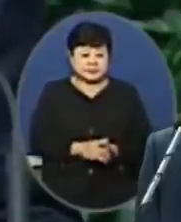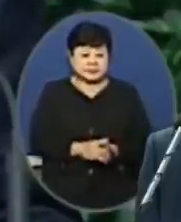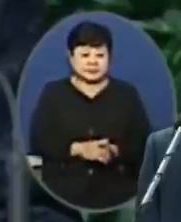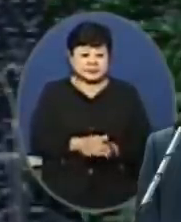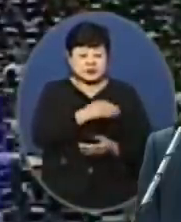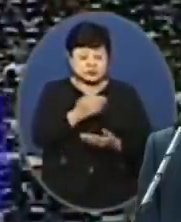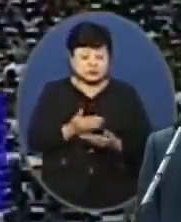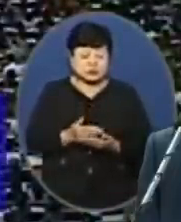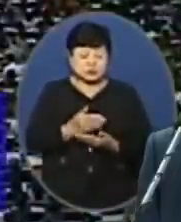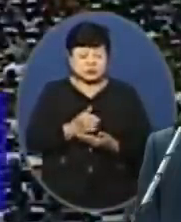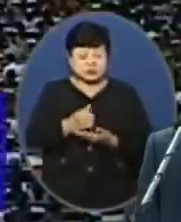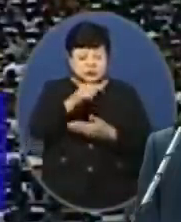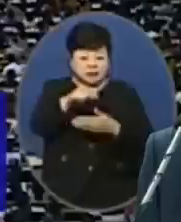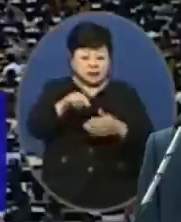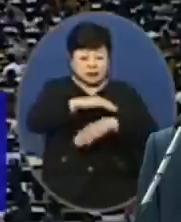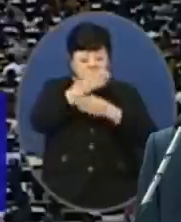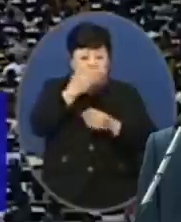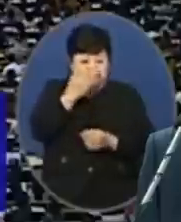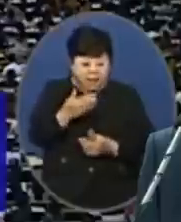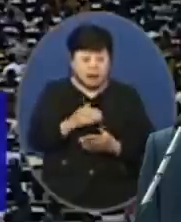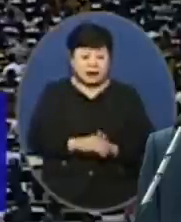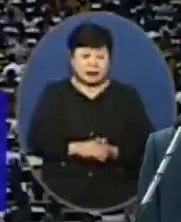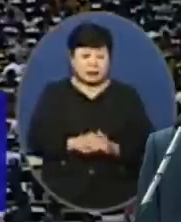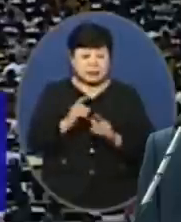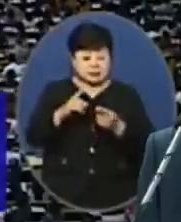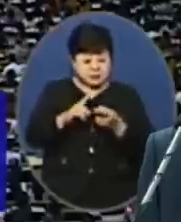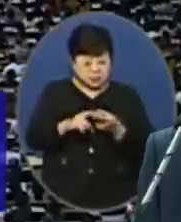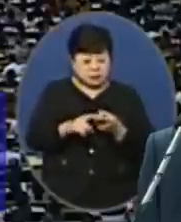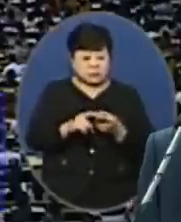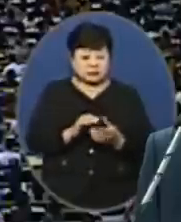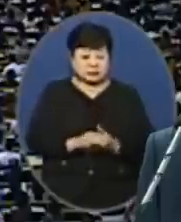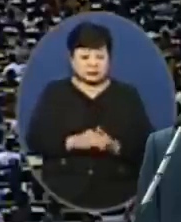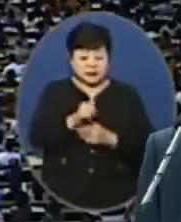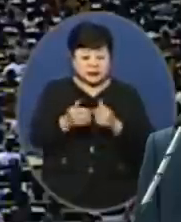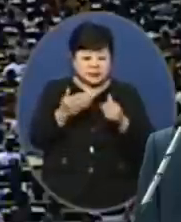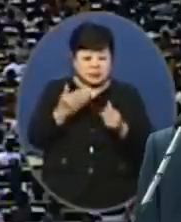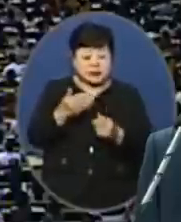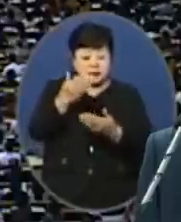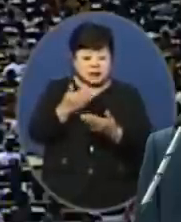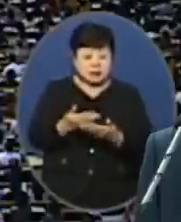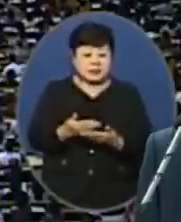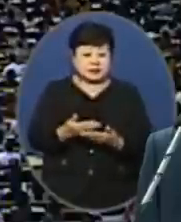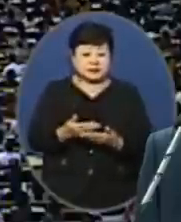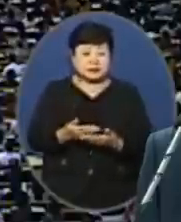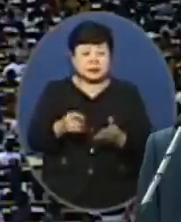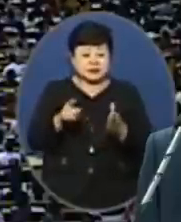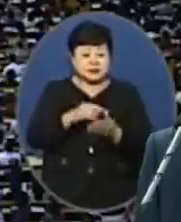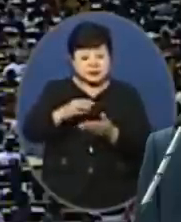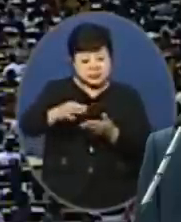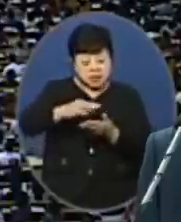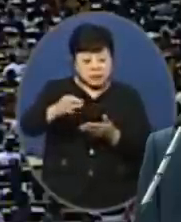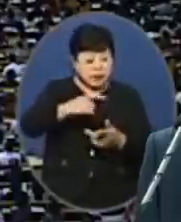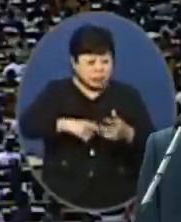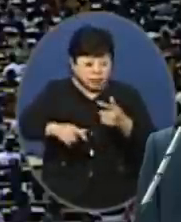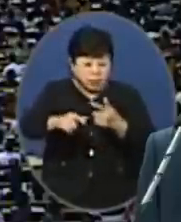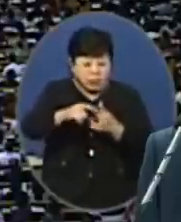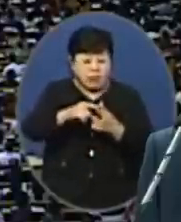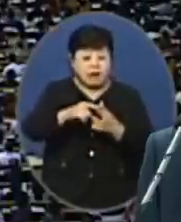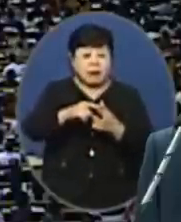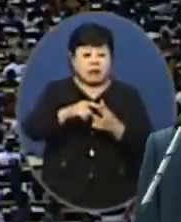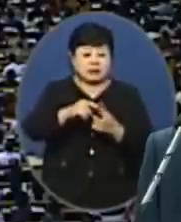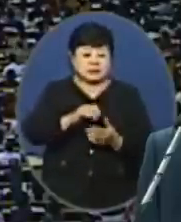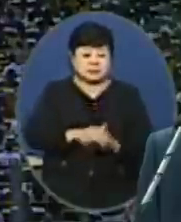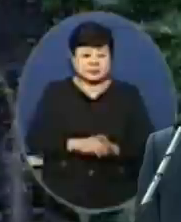내게 능력 주신 자 안에서 내가 모든 것을 할 수 있다고 하신 말씀대로 우리가 하나님께서 받은 믿음을 사용하면 사용할수록